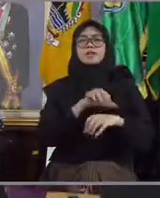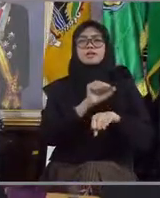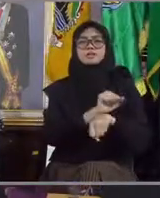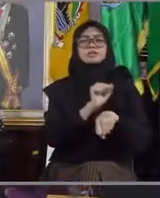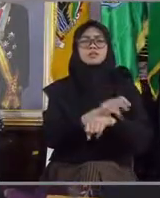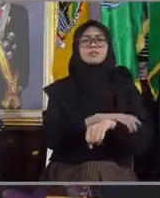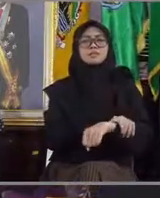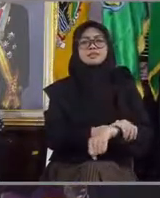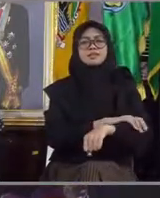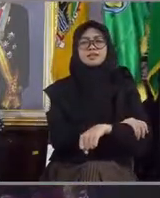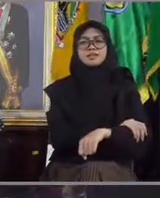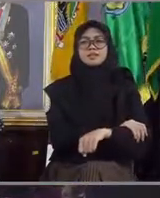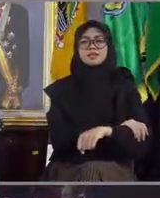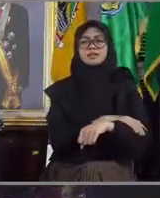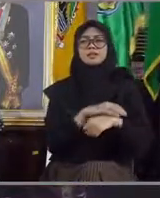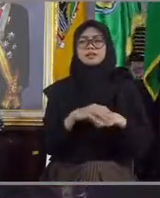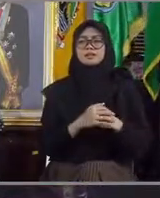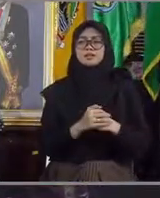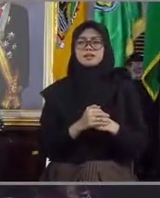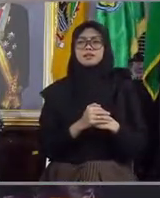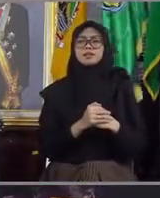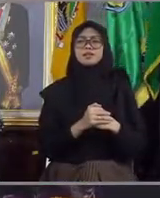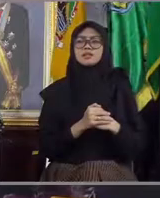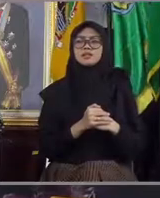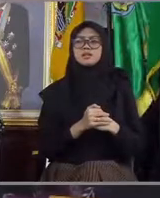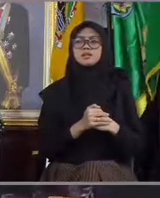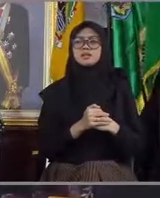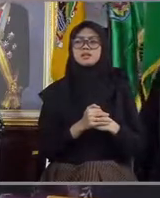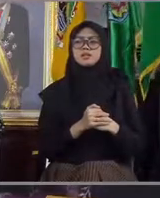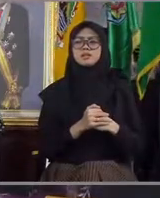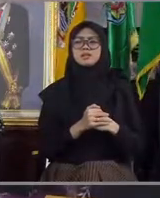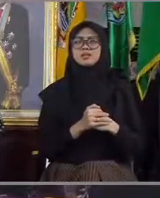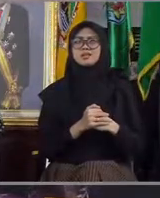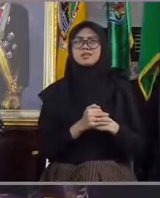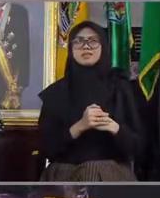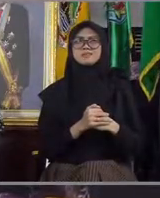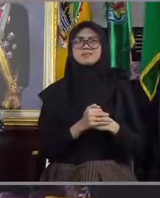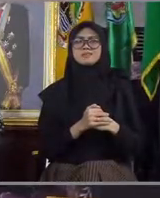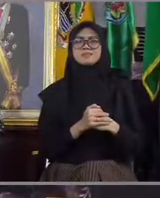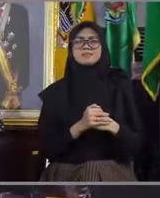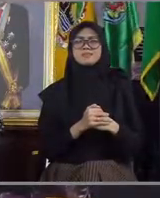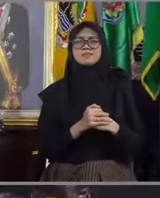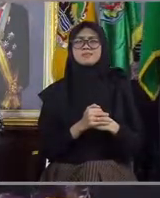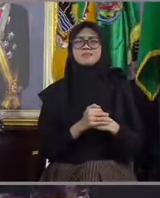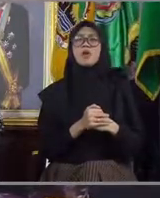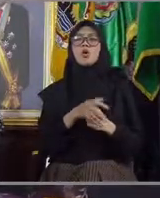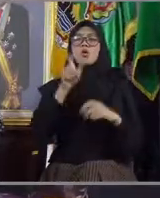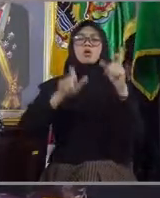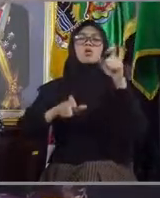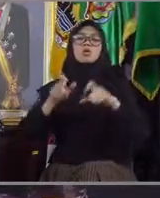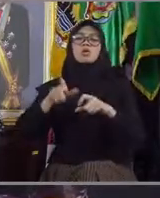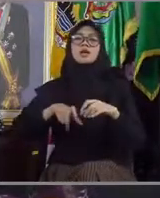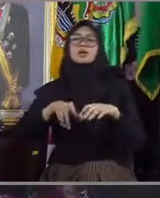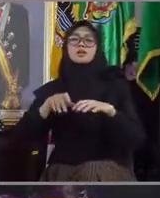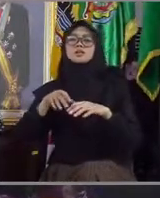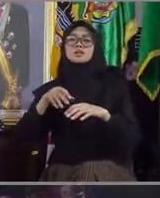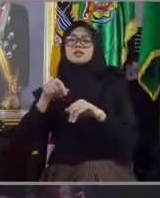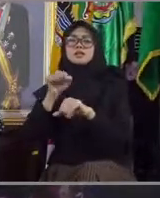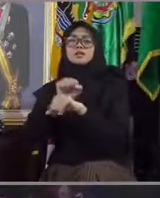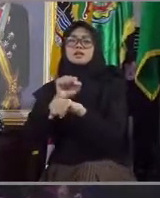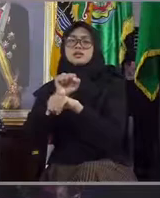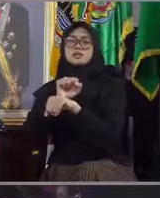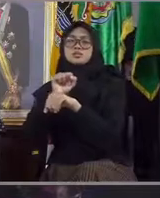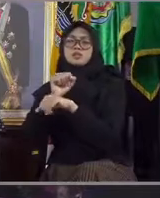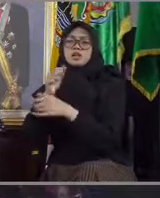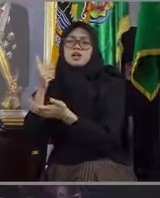untuk kawan-kawan tunanetra di Demak ini masih banyak yang merantau Pak kalau kerja. Merantau? Itu. Merantau. Okay. Merantau di Kudus, di